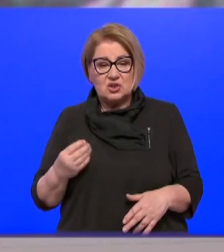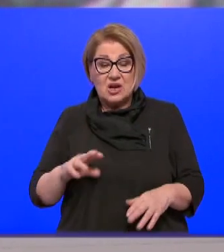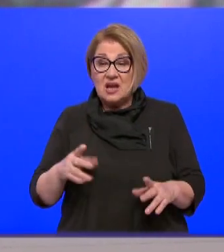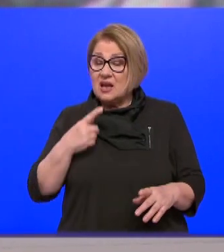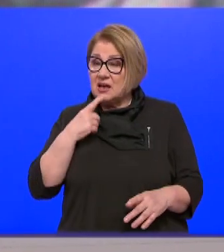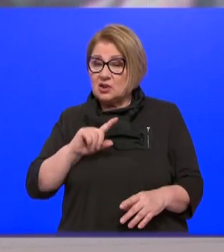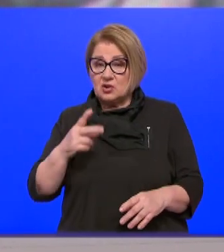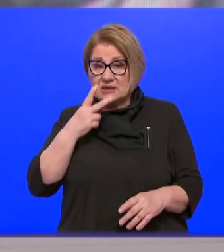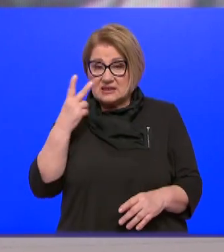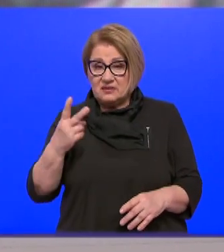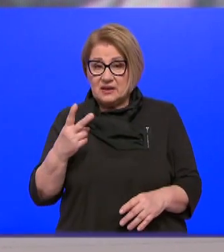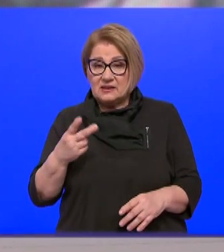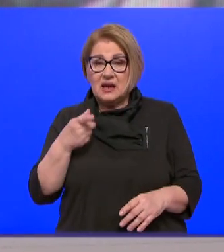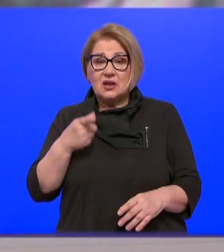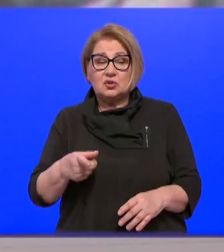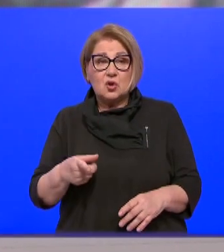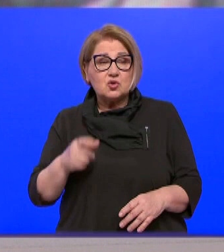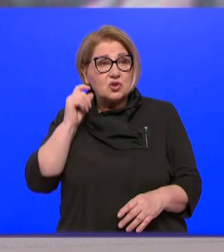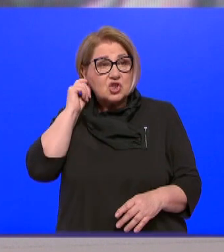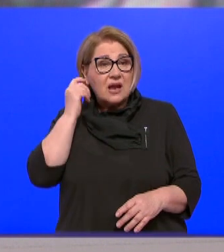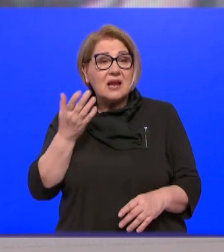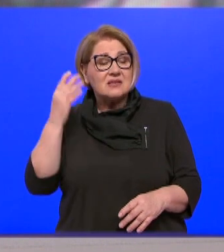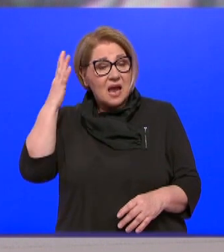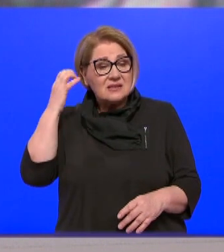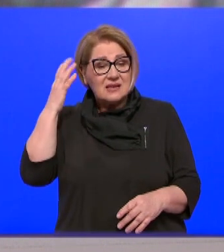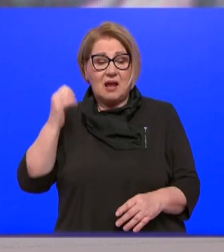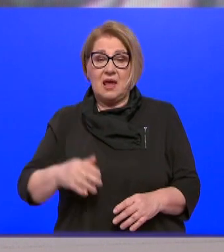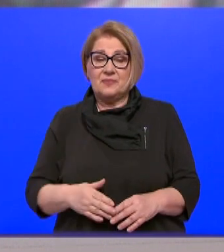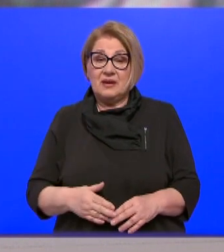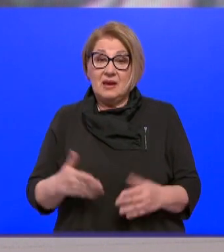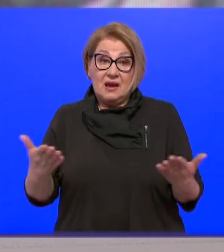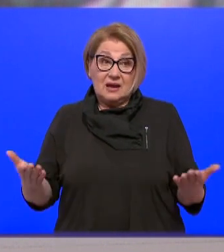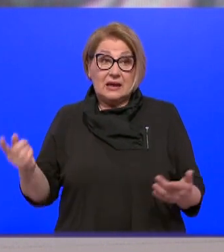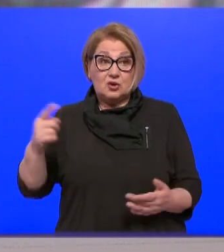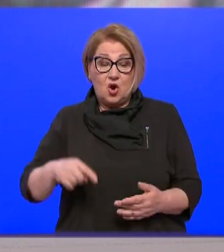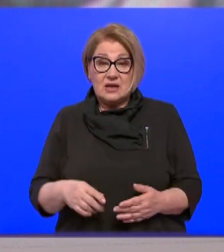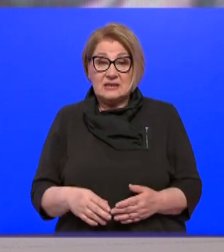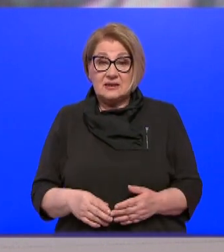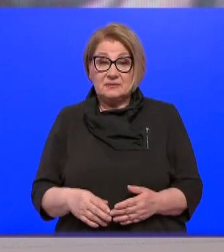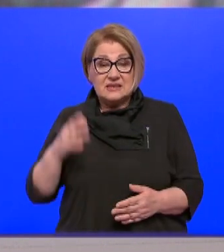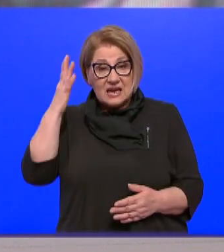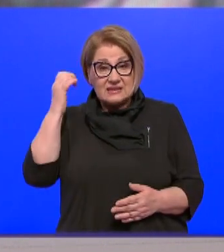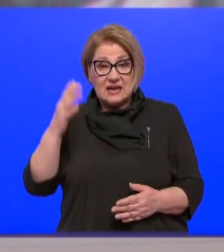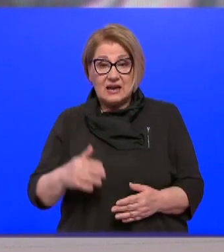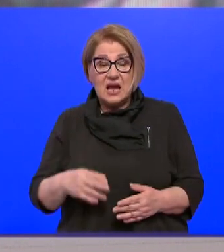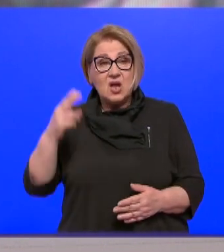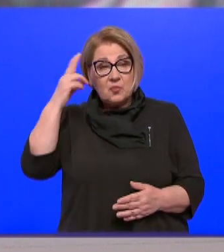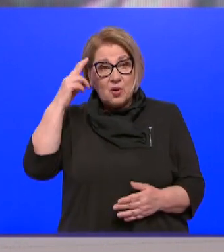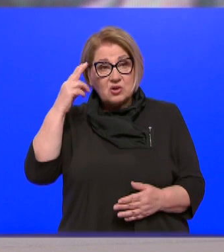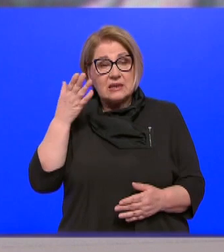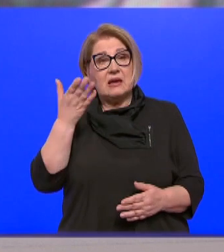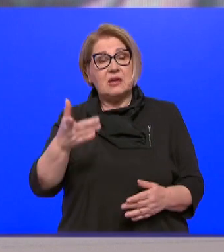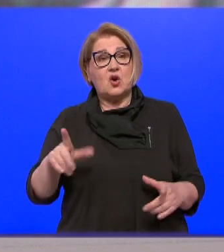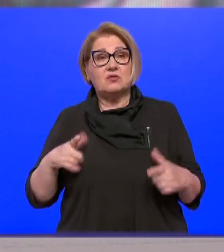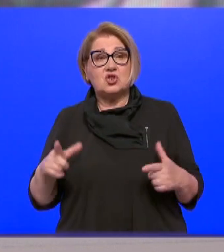vidi. To su naše hrvatske seoske žene. Kao što i sama dolazim sa sela, poznajem njihov